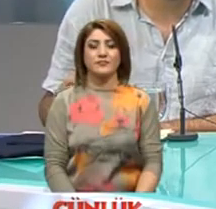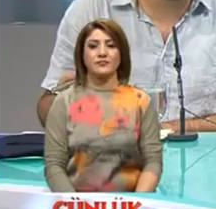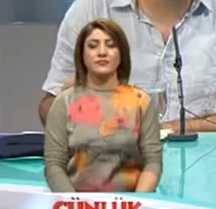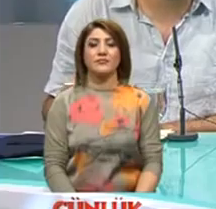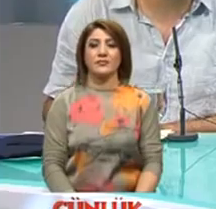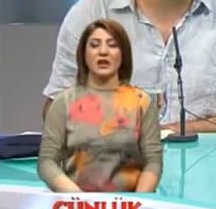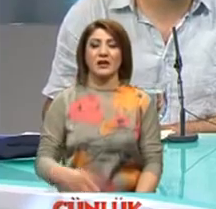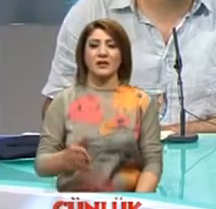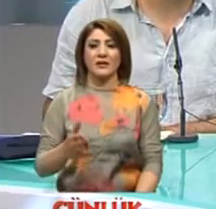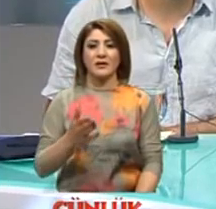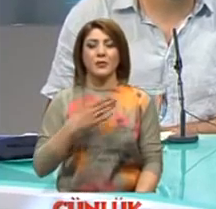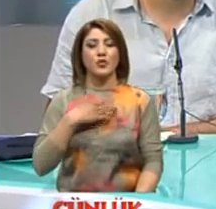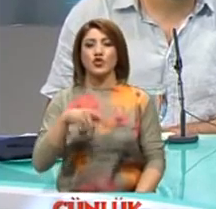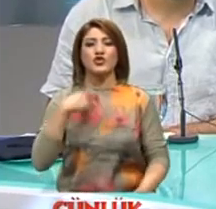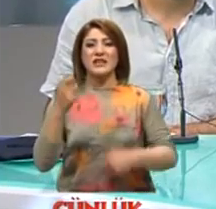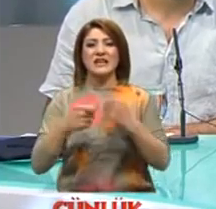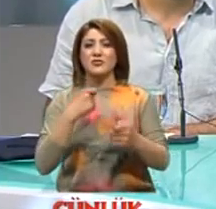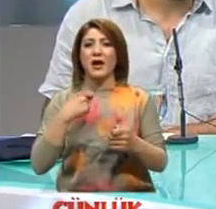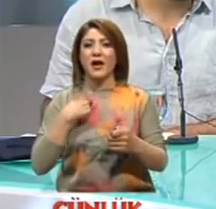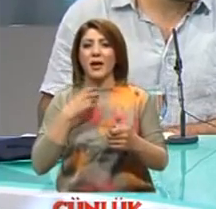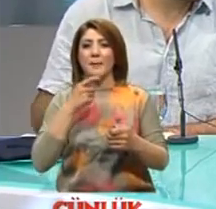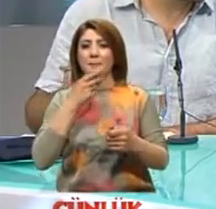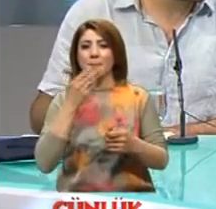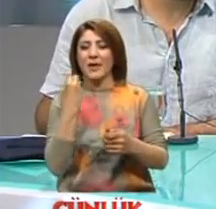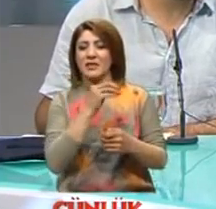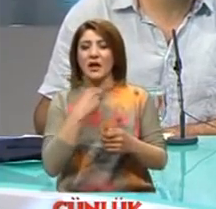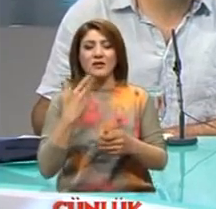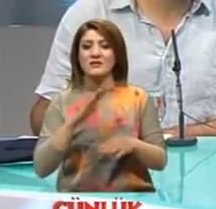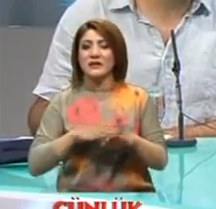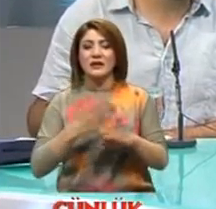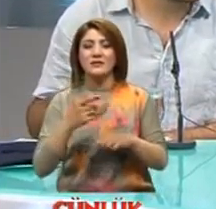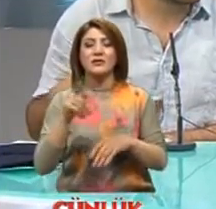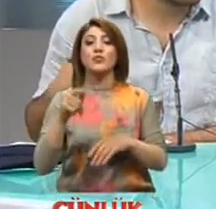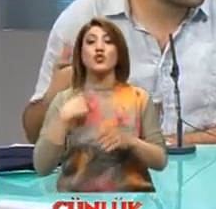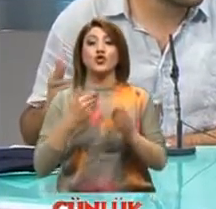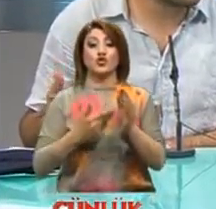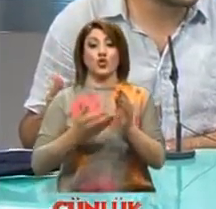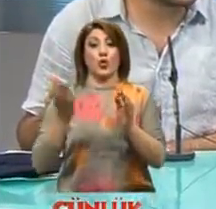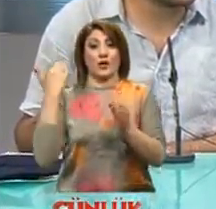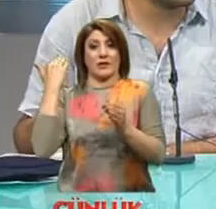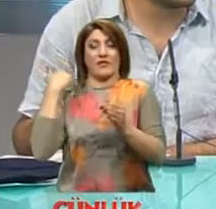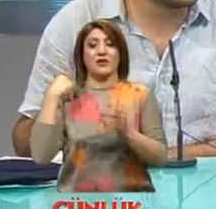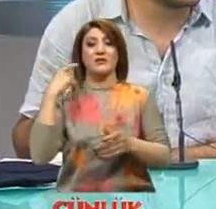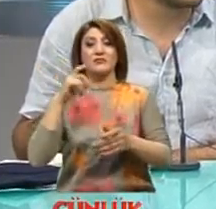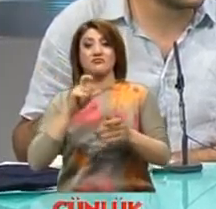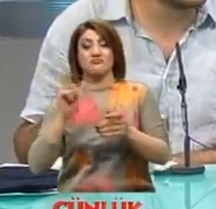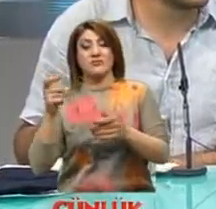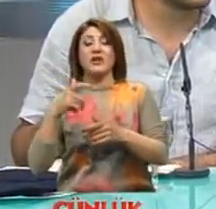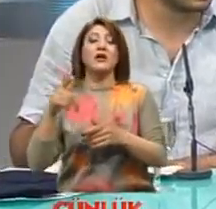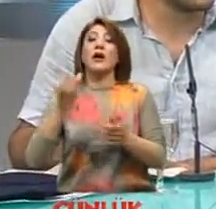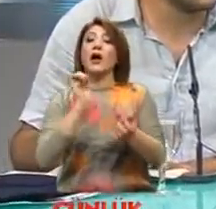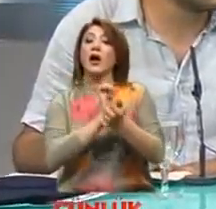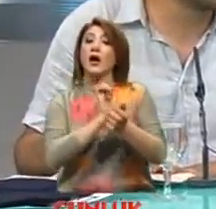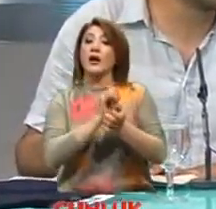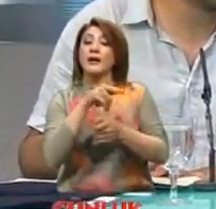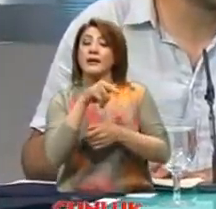Ben düşündüğümüzden bu çalışmadaki mesaj ne diye sordum. Yani düşündüğümüzden çok daha önceki dönemde aslında birçok dile ait